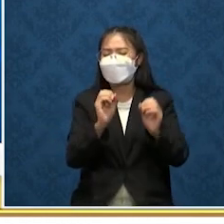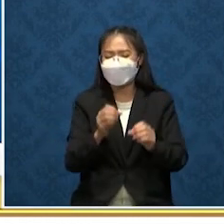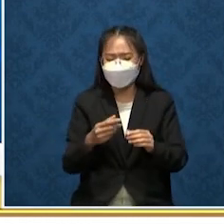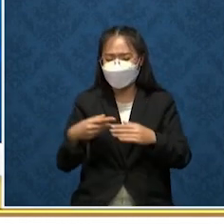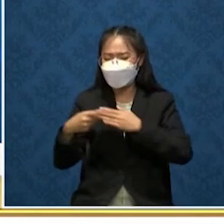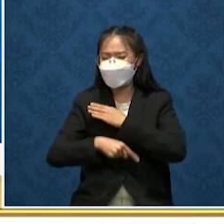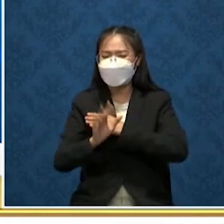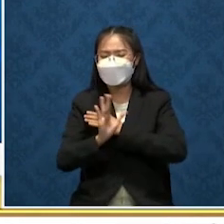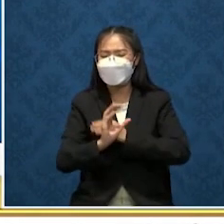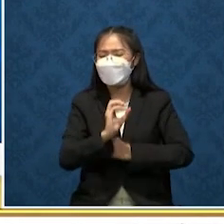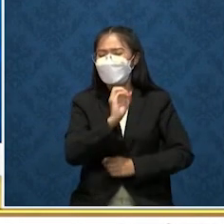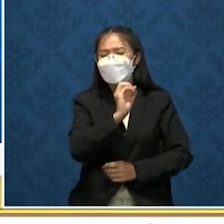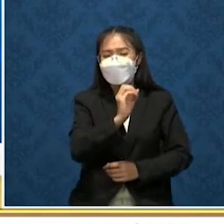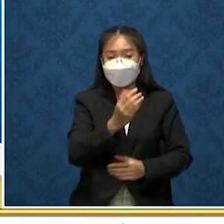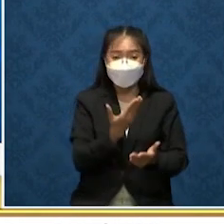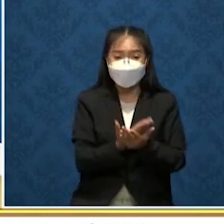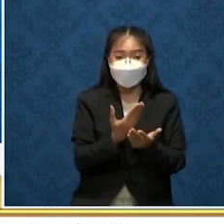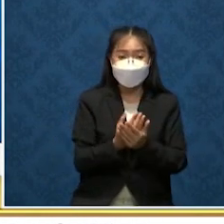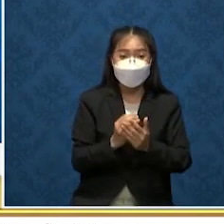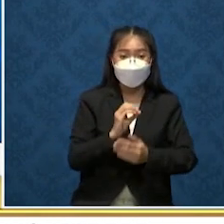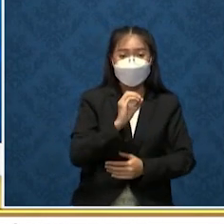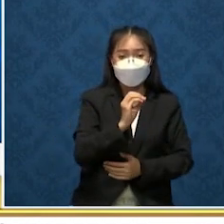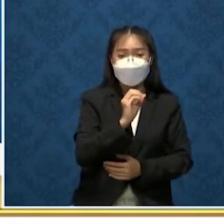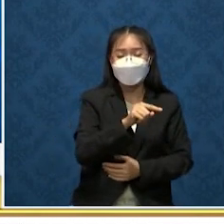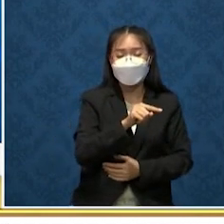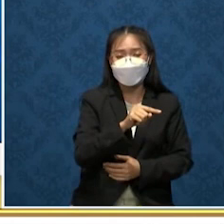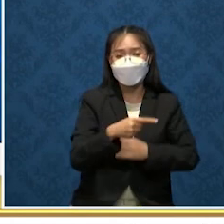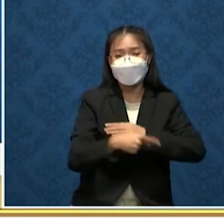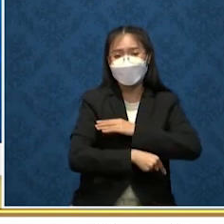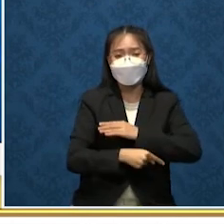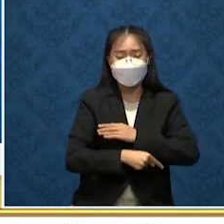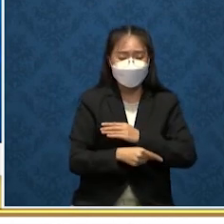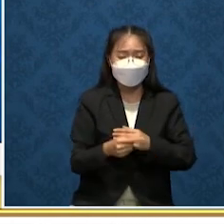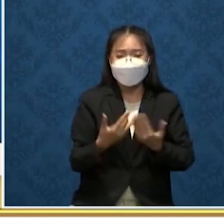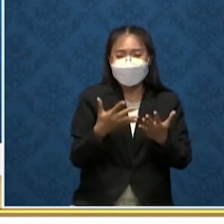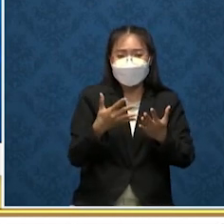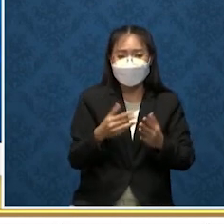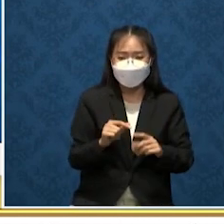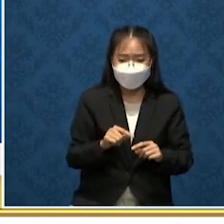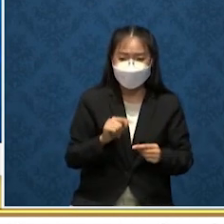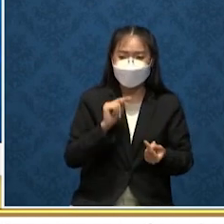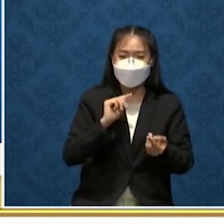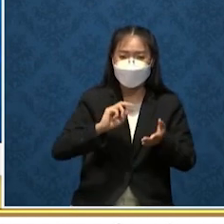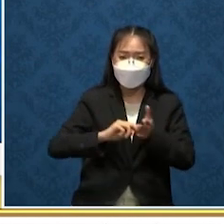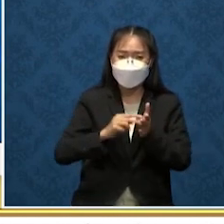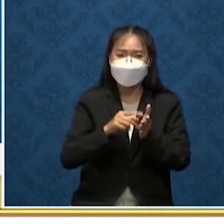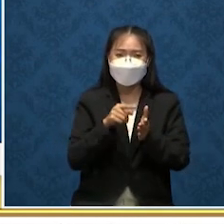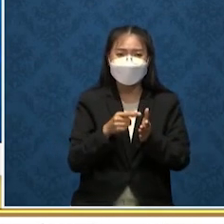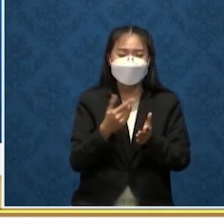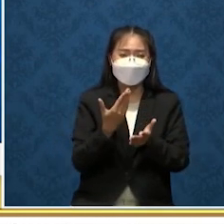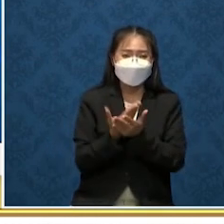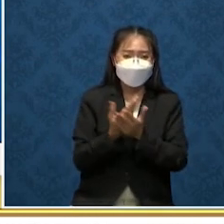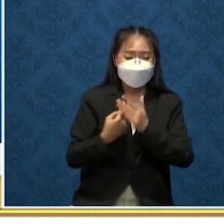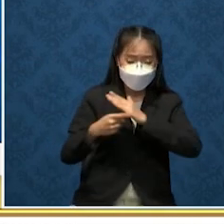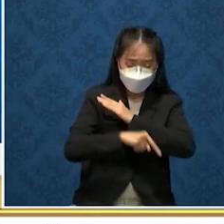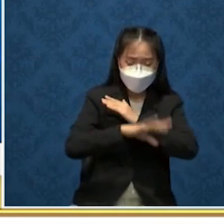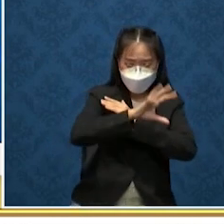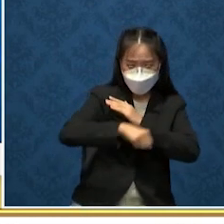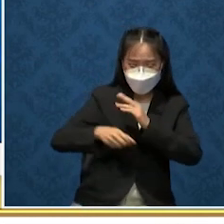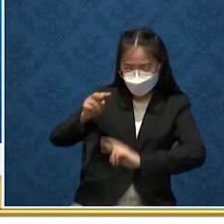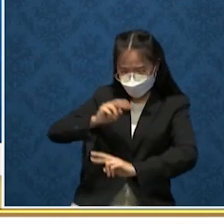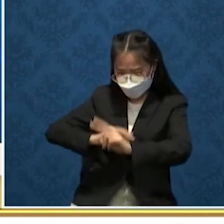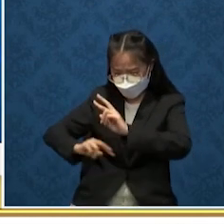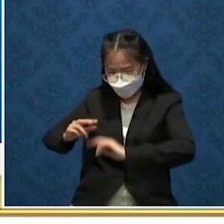ว่าไอ้เงินทุจริตอีบิดดิ้งเนี่ยมันเอาเงินเนี่ยมาซื้อโต๊ะจีนของพรรคการเมืองพรรคหนึ่งไม่รู้จริงหรือเปล่านะครับ